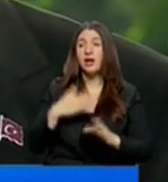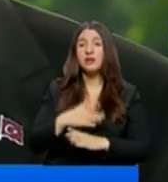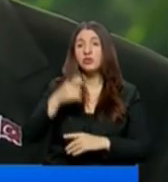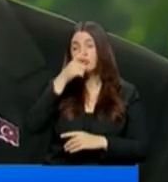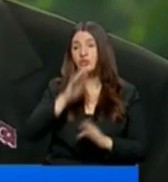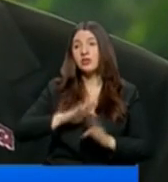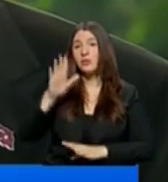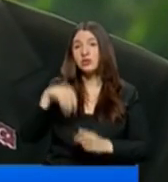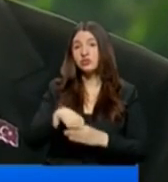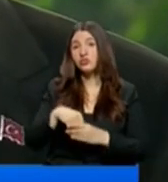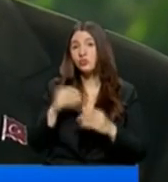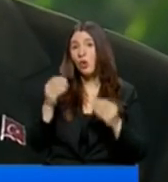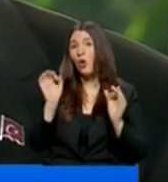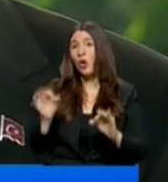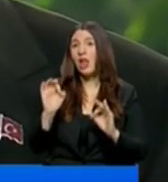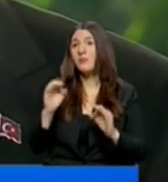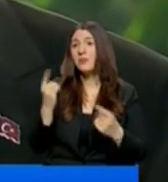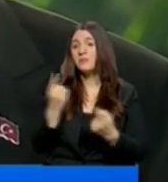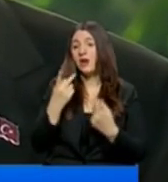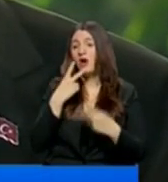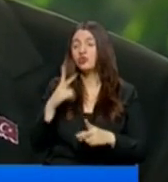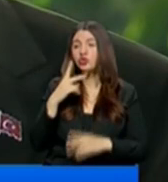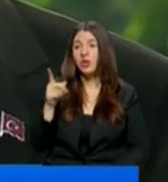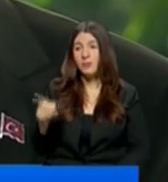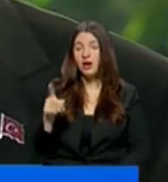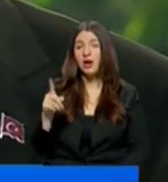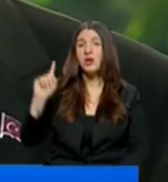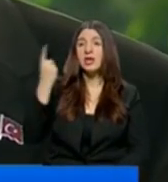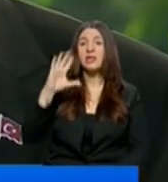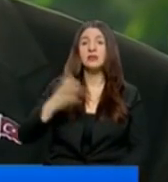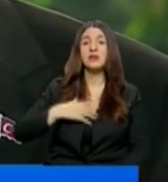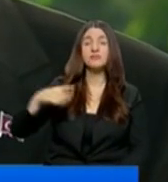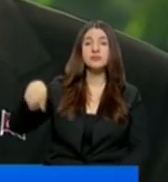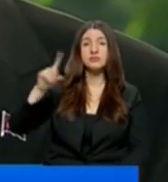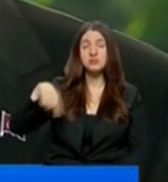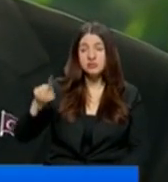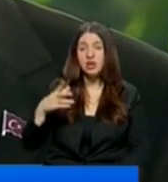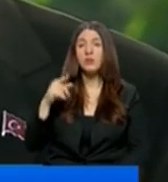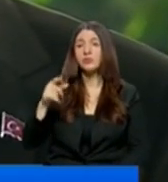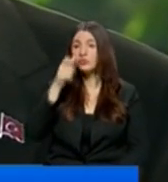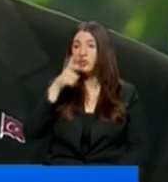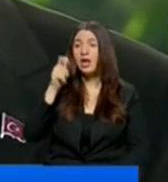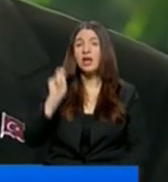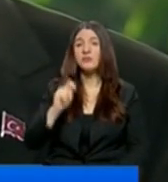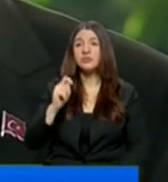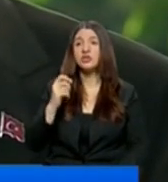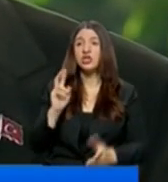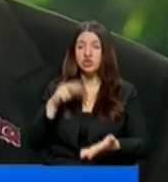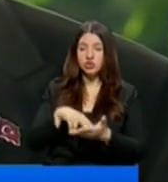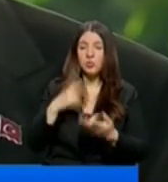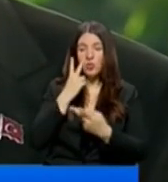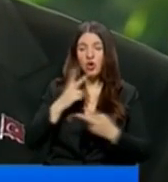Türk demokrasi için de son derece önemli bir açıklama. İktidar sahiplerinin bu ülkeye yaptıklarını çıkıp